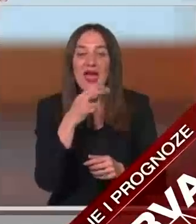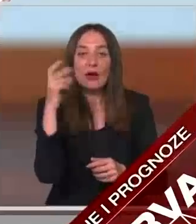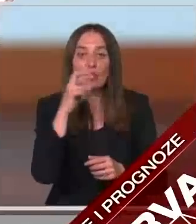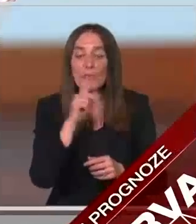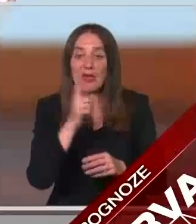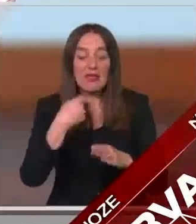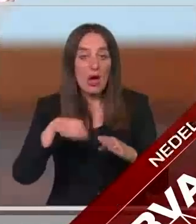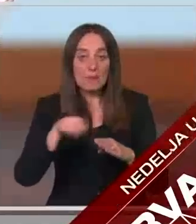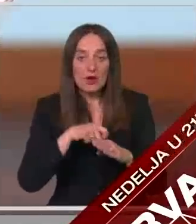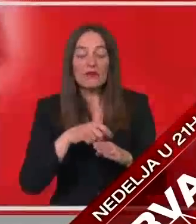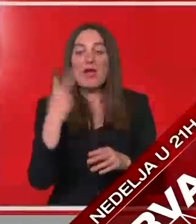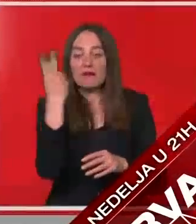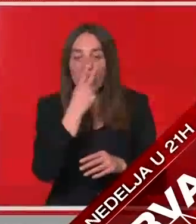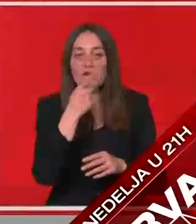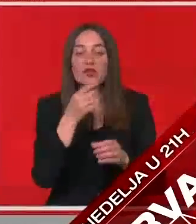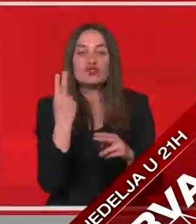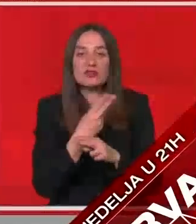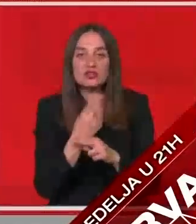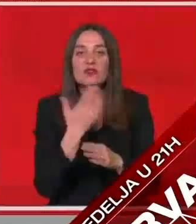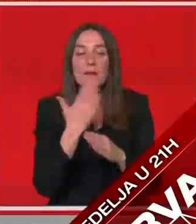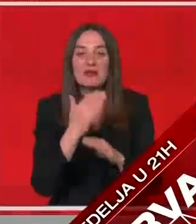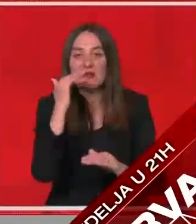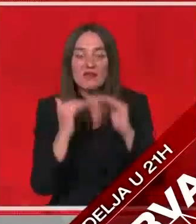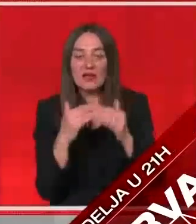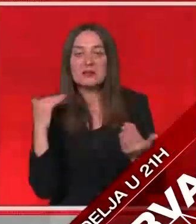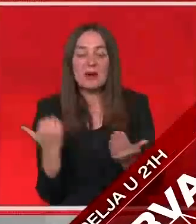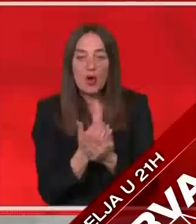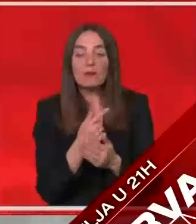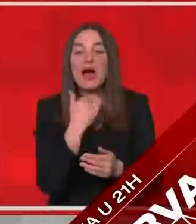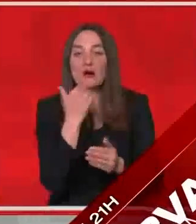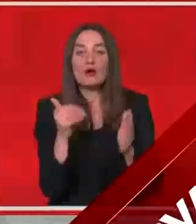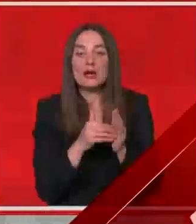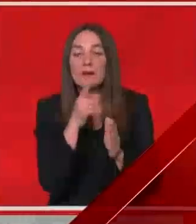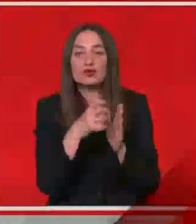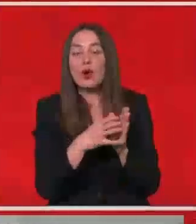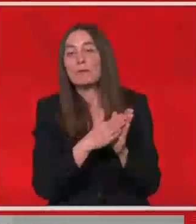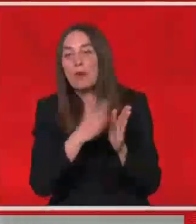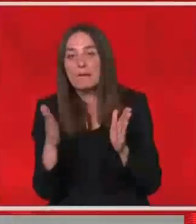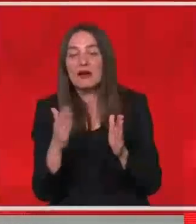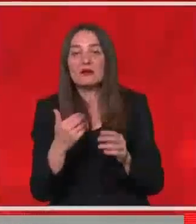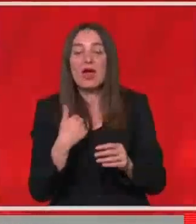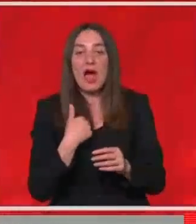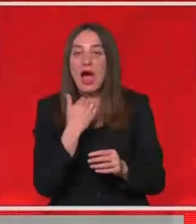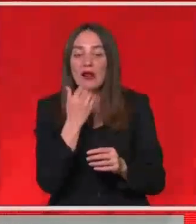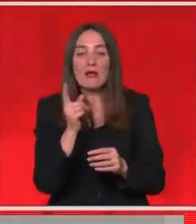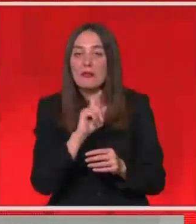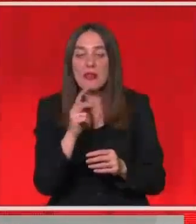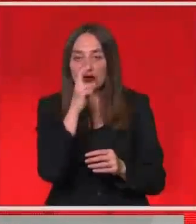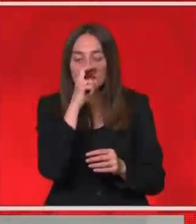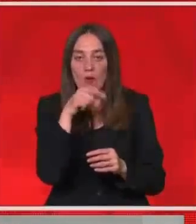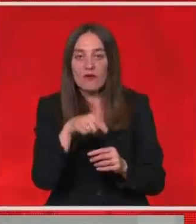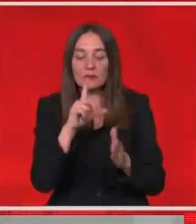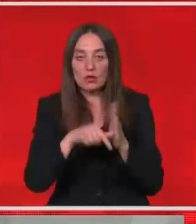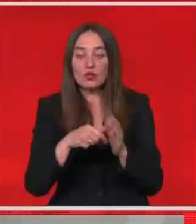ekonomija ne oporavi, naravno da će država biti fleksibilna opet, pa ćemo ako treba to i pomeriti. Ali neću u ovom trenutku da razgovaramo o